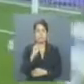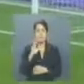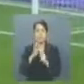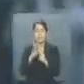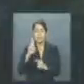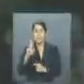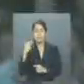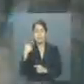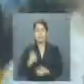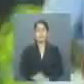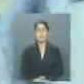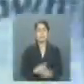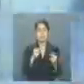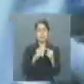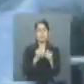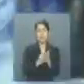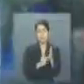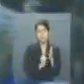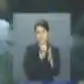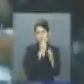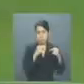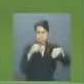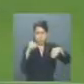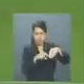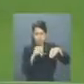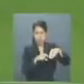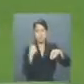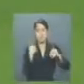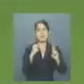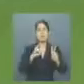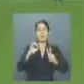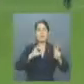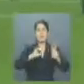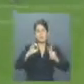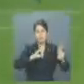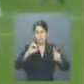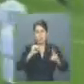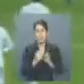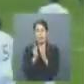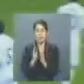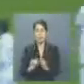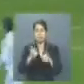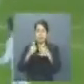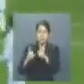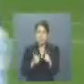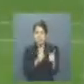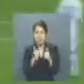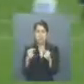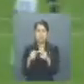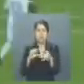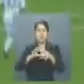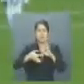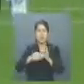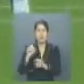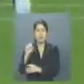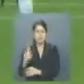ลอดิน่าโดยนัดแรกมลิดชนะมาก่อน 2-0นั้นนี้ผู้เล่นสำรองของมาดริดต่างทำผลงานได้อย่างยอดเยี่ยมและช่วยกันถล่ม